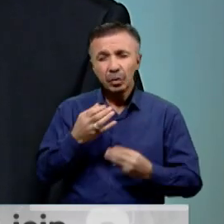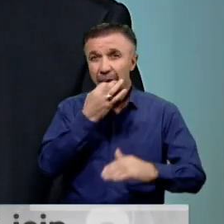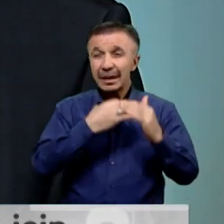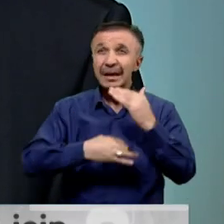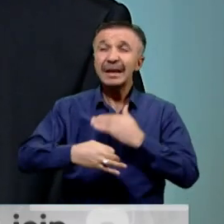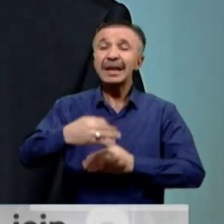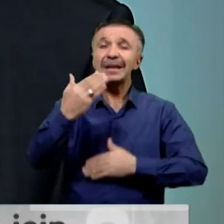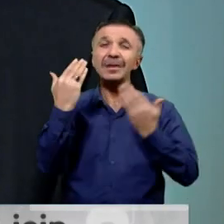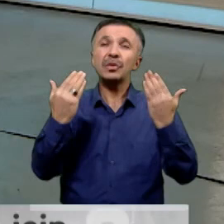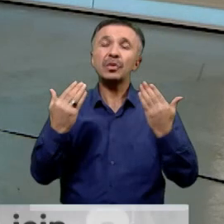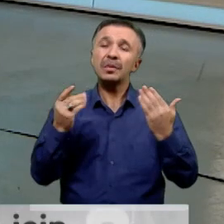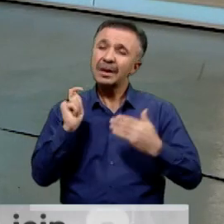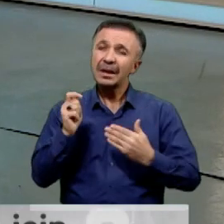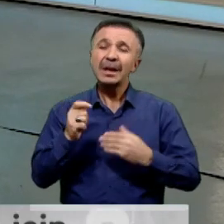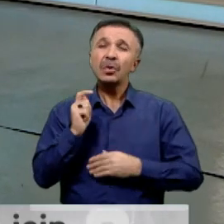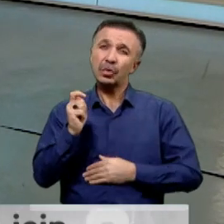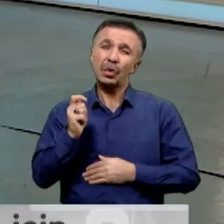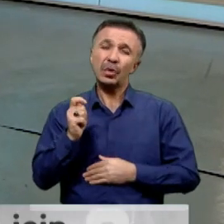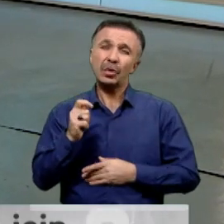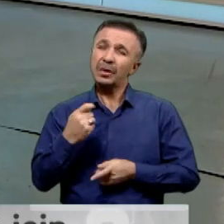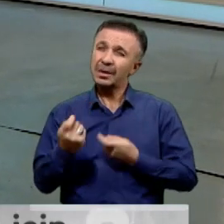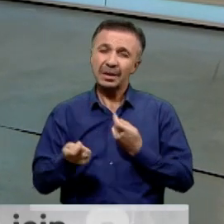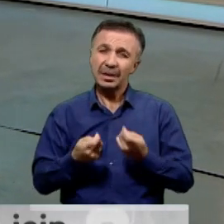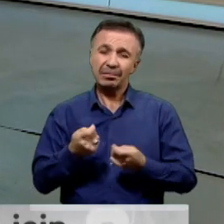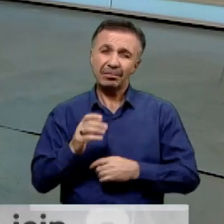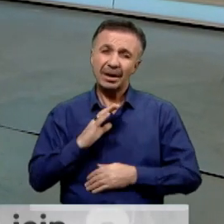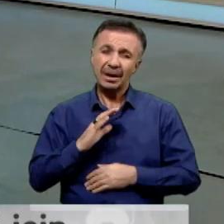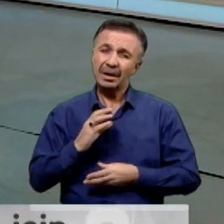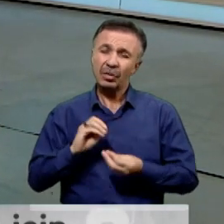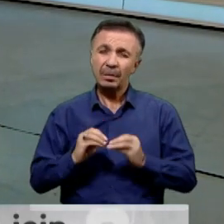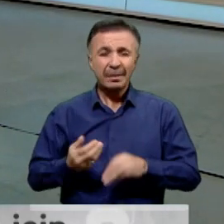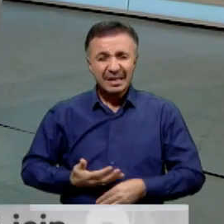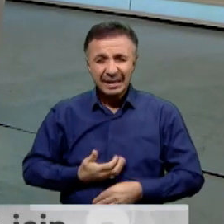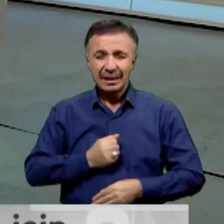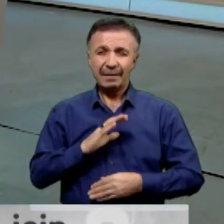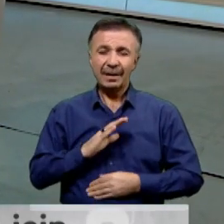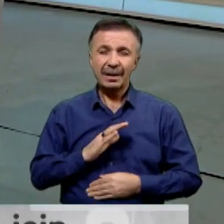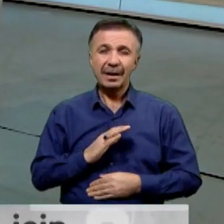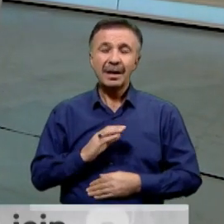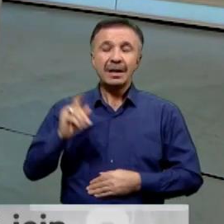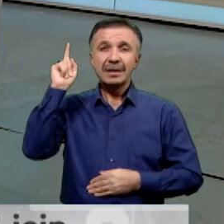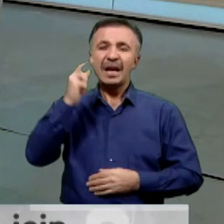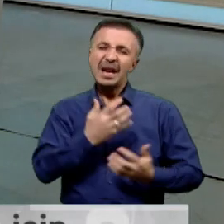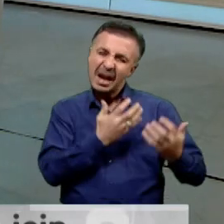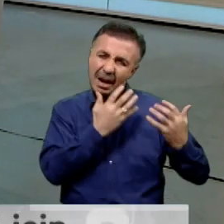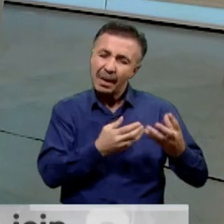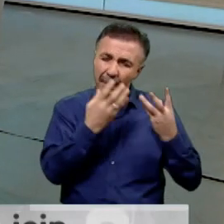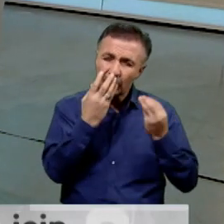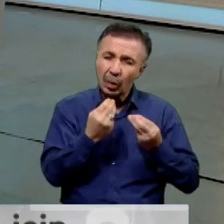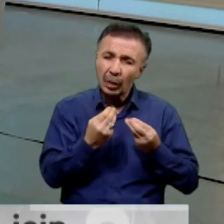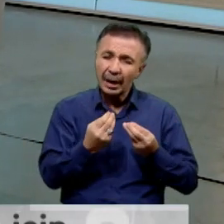zor durumdayım. Yani tahammül sıkıntılarım var. Sen merhametlerin en merhametlisisin